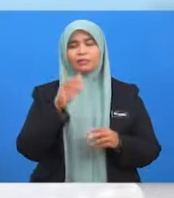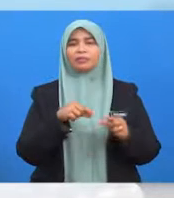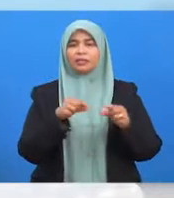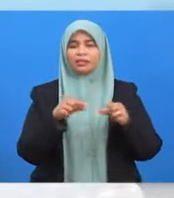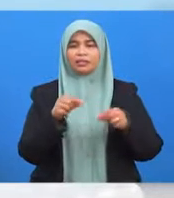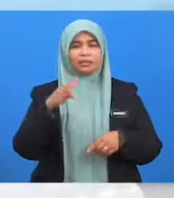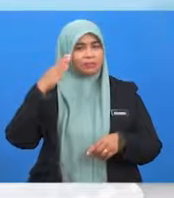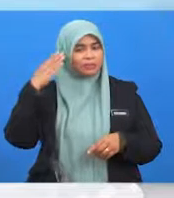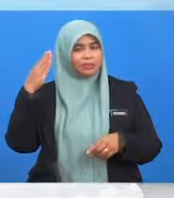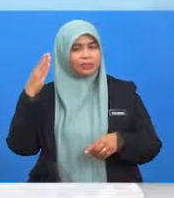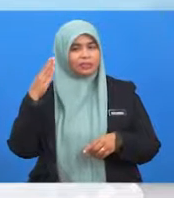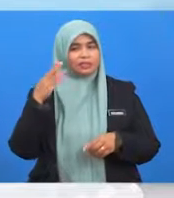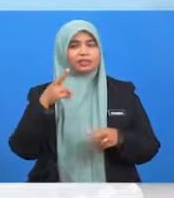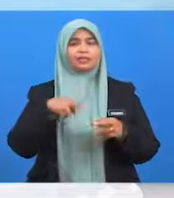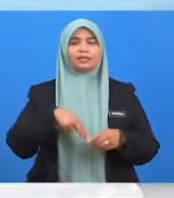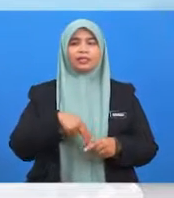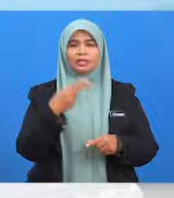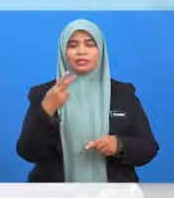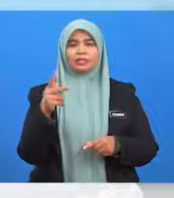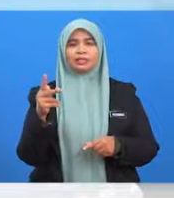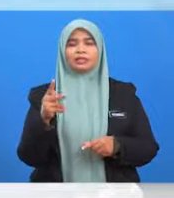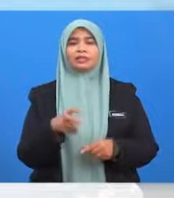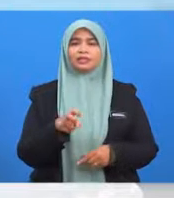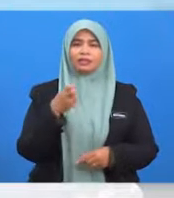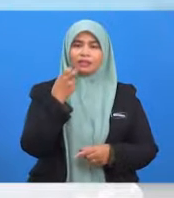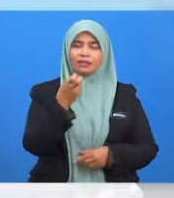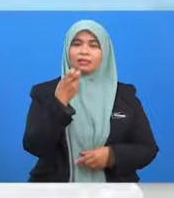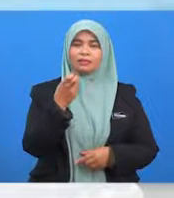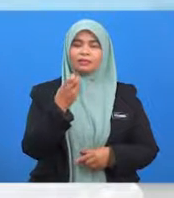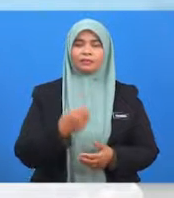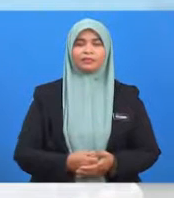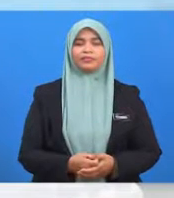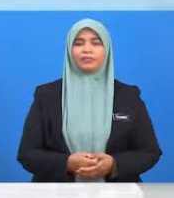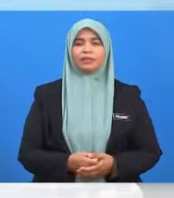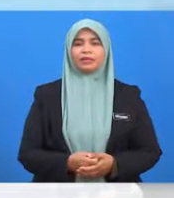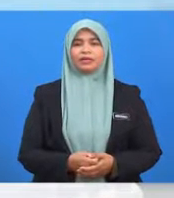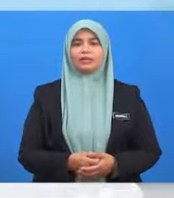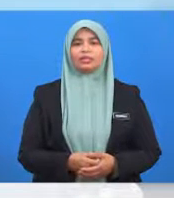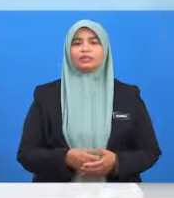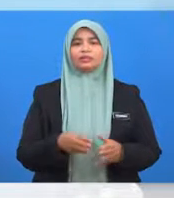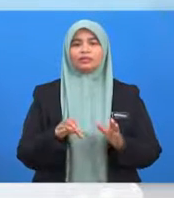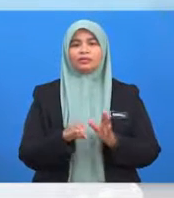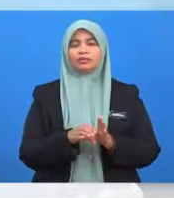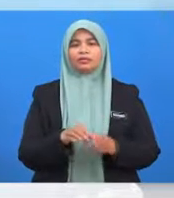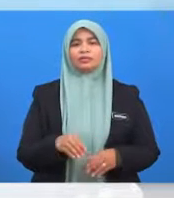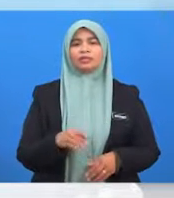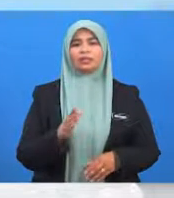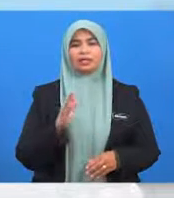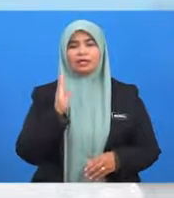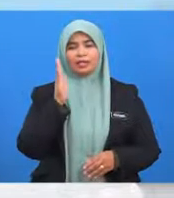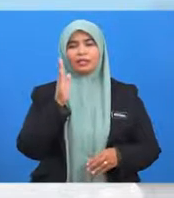Bunyi yang dihasilkan melalui ketukan. Apabila xylophone diketuk, bar